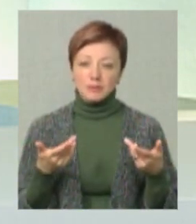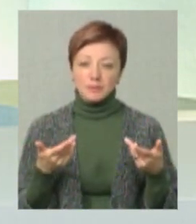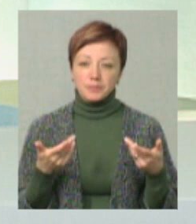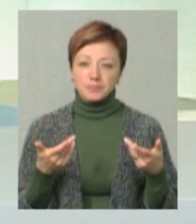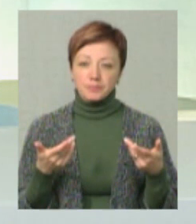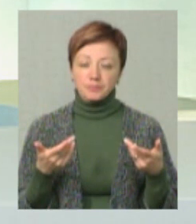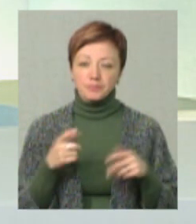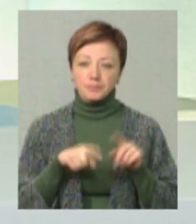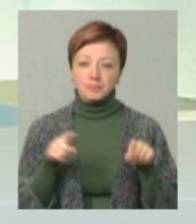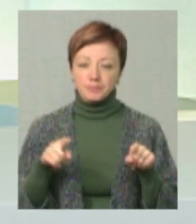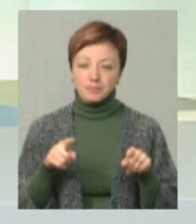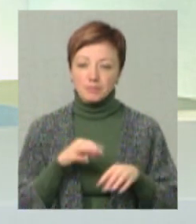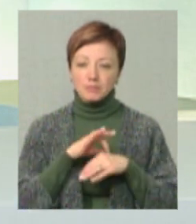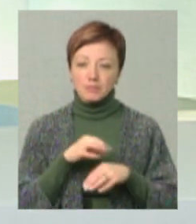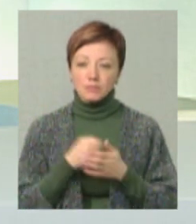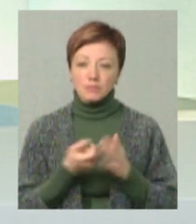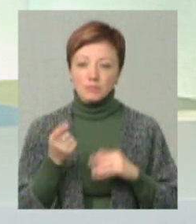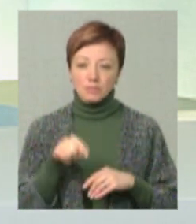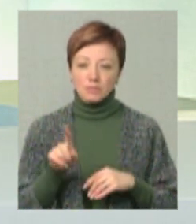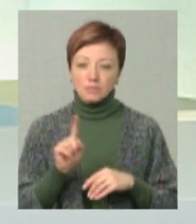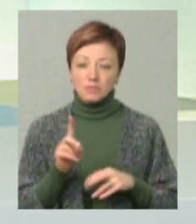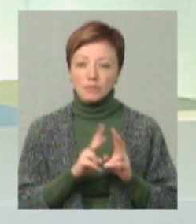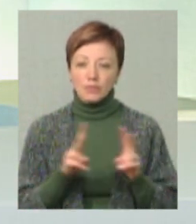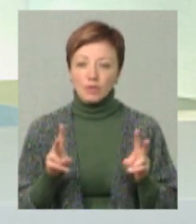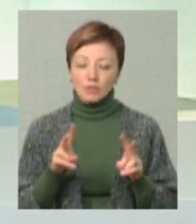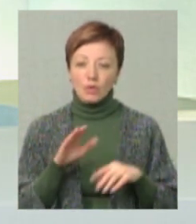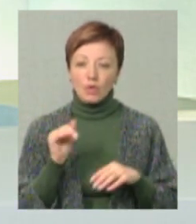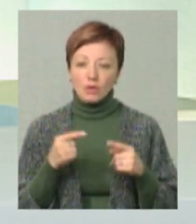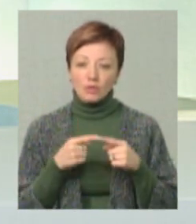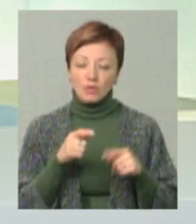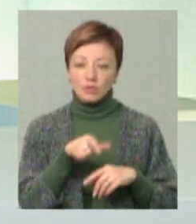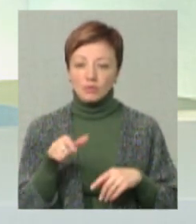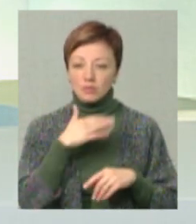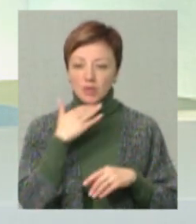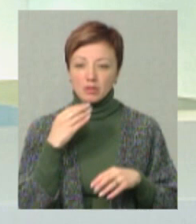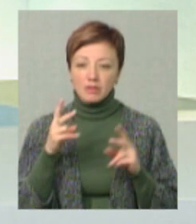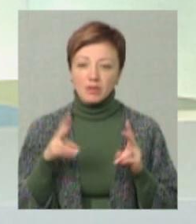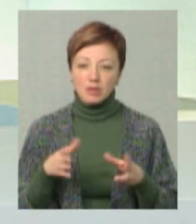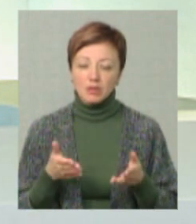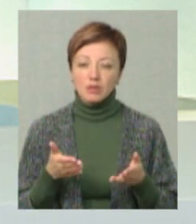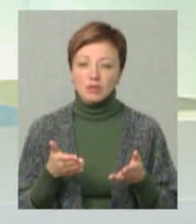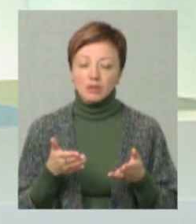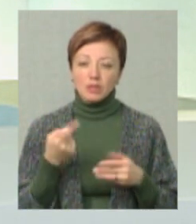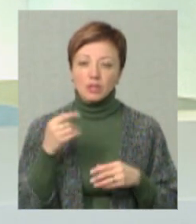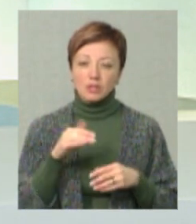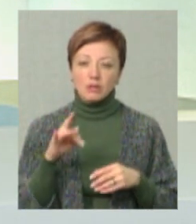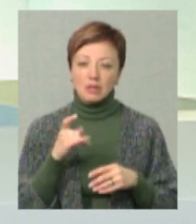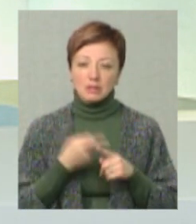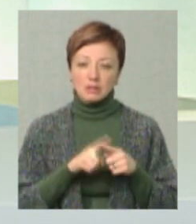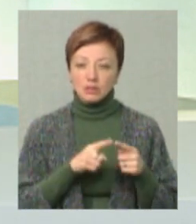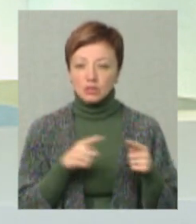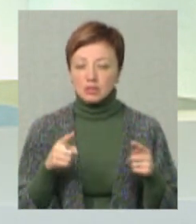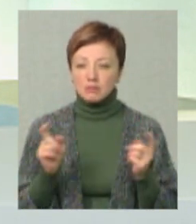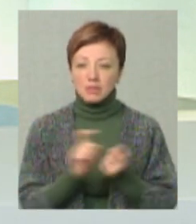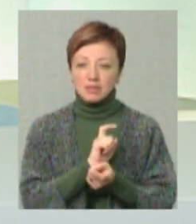вже інколи доходить до того, що хтось орендував у людини багато років квартиру, вони вже 1000 разів за